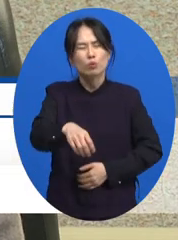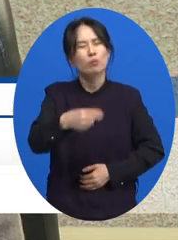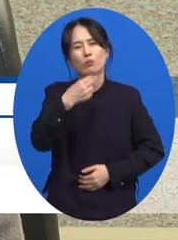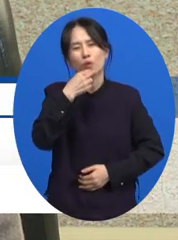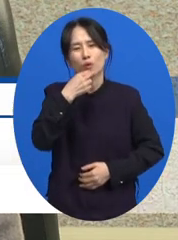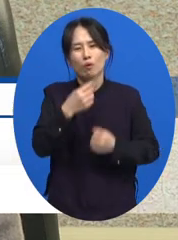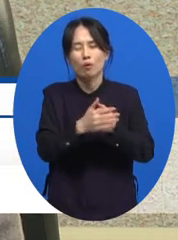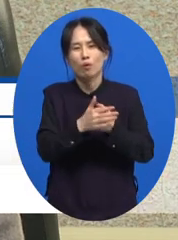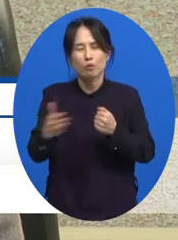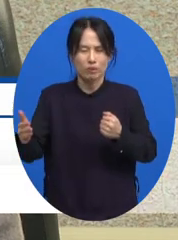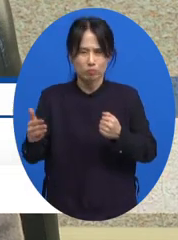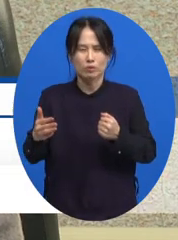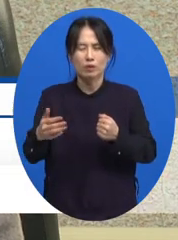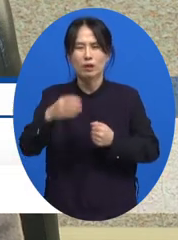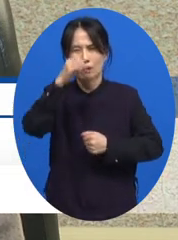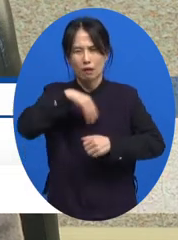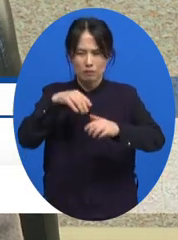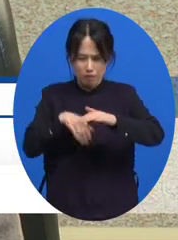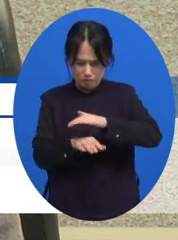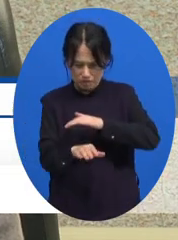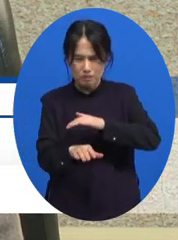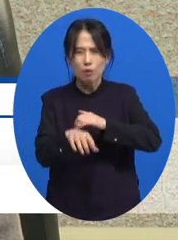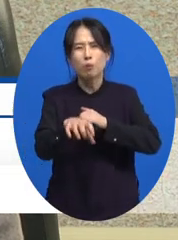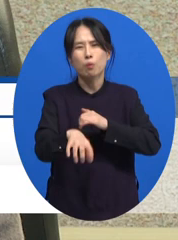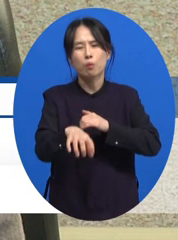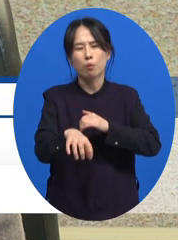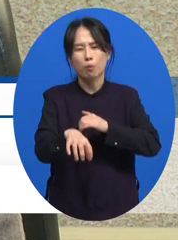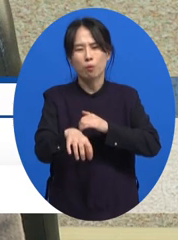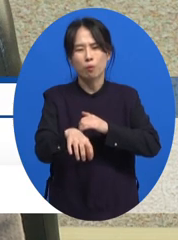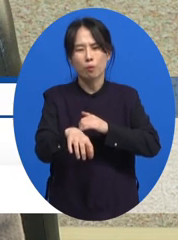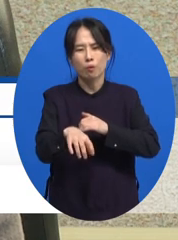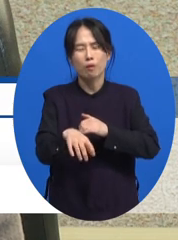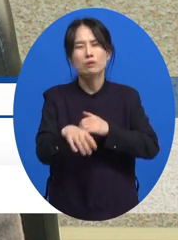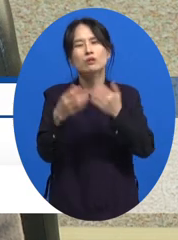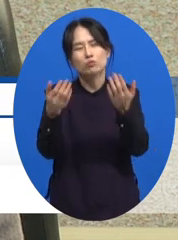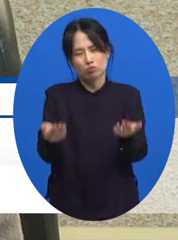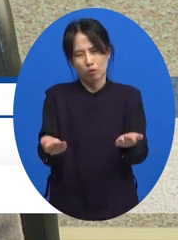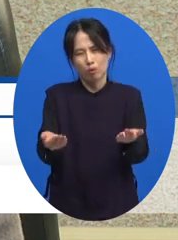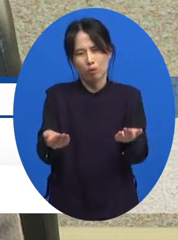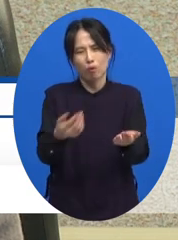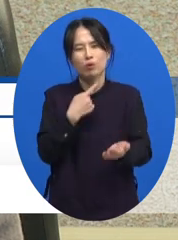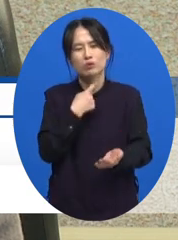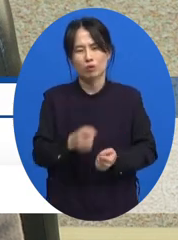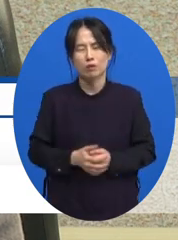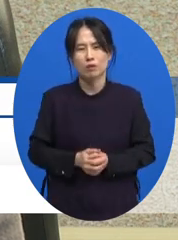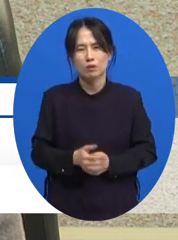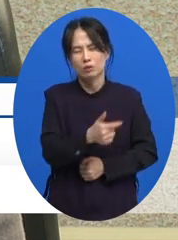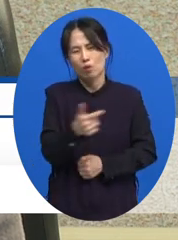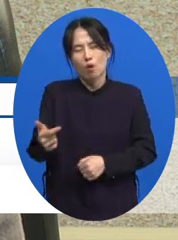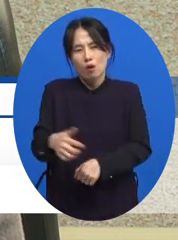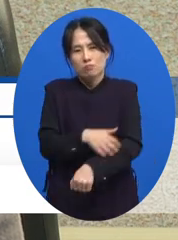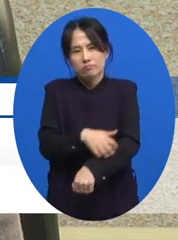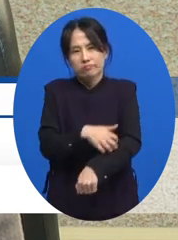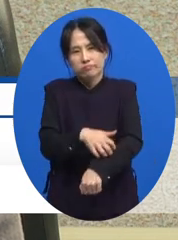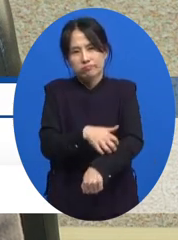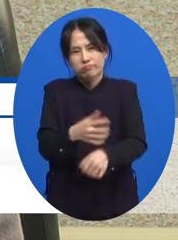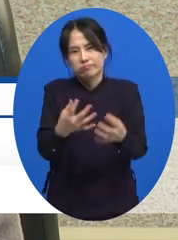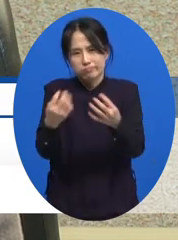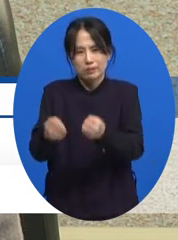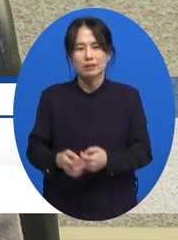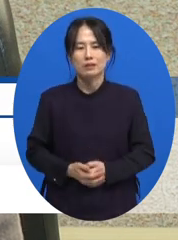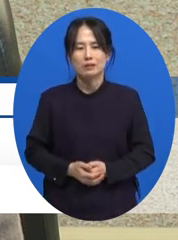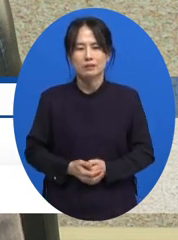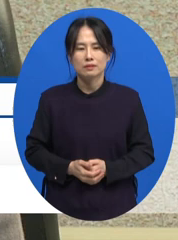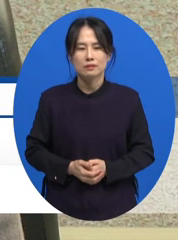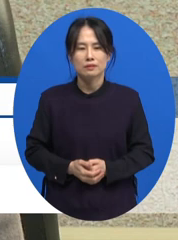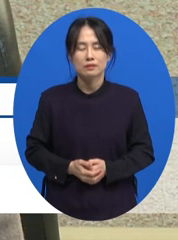휴게공간이 없어서 각 라인에 지하실에서 근무를 쉬다 보니까 너무 불편한 점이